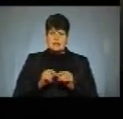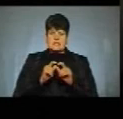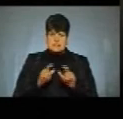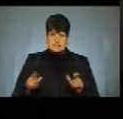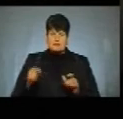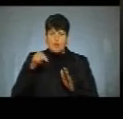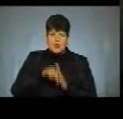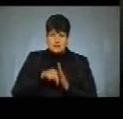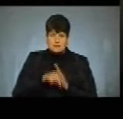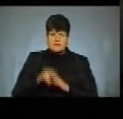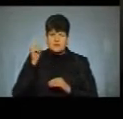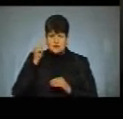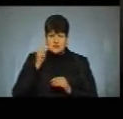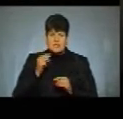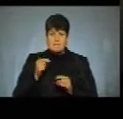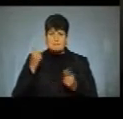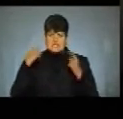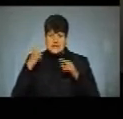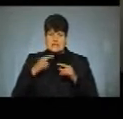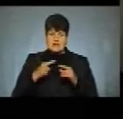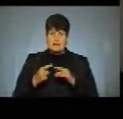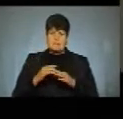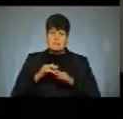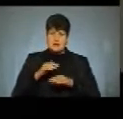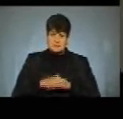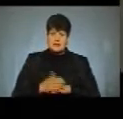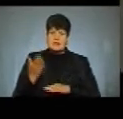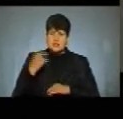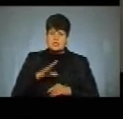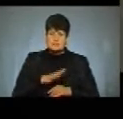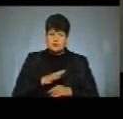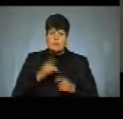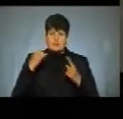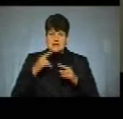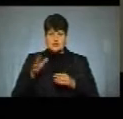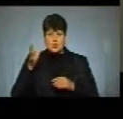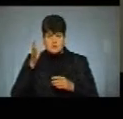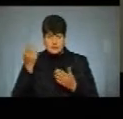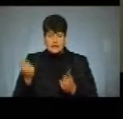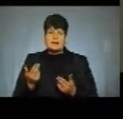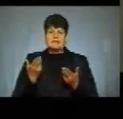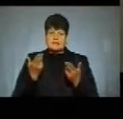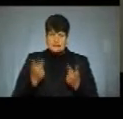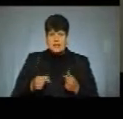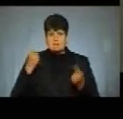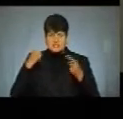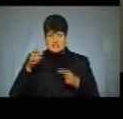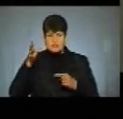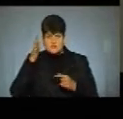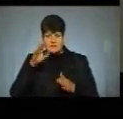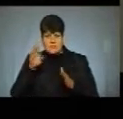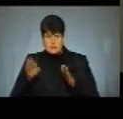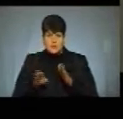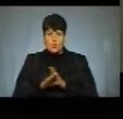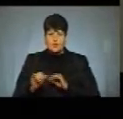поглибленим вивченням мистецьких предметів. Перед тим він був закладом мистецької освіти. Так, мистецька освіта, вона